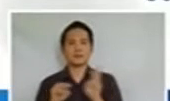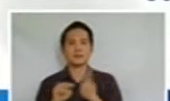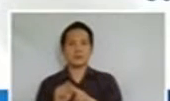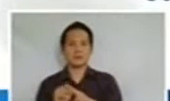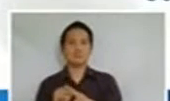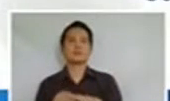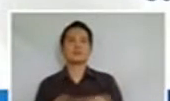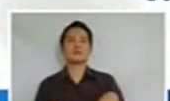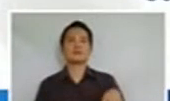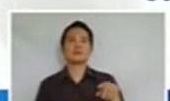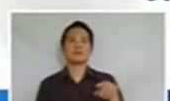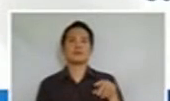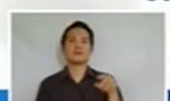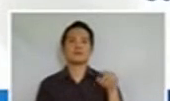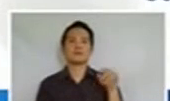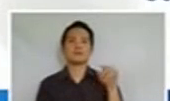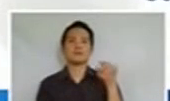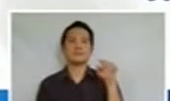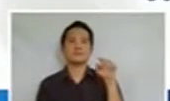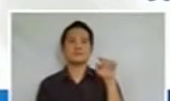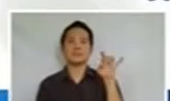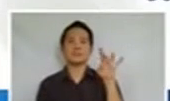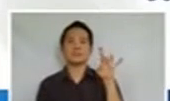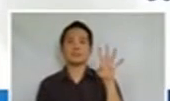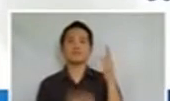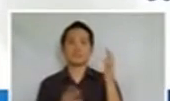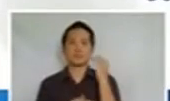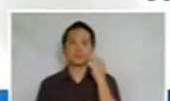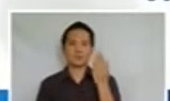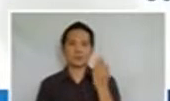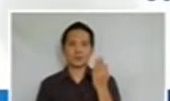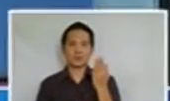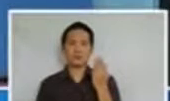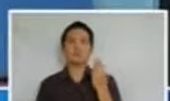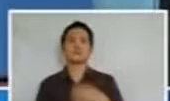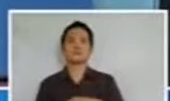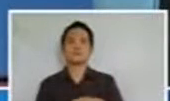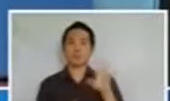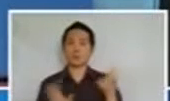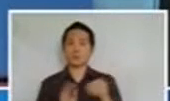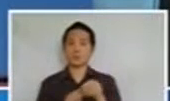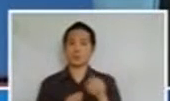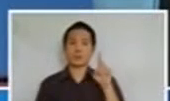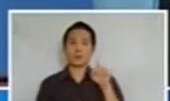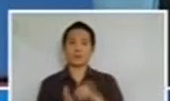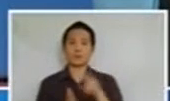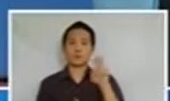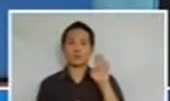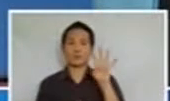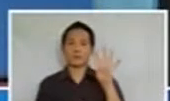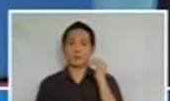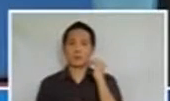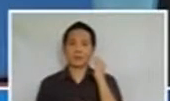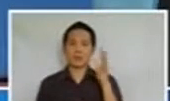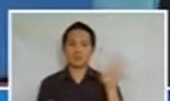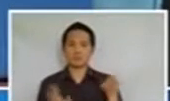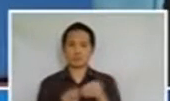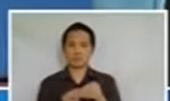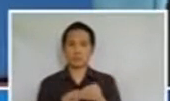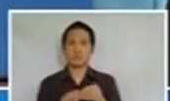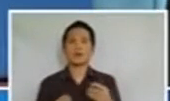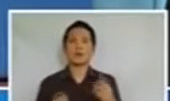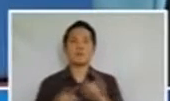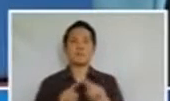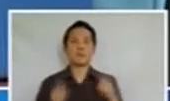lahat ang physical distancing, tamang pagsusuot ng face mask at palagi ang paghuhugas ng kamay, tandaan sa pagsunod at pakikiisa